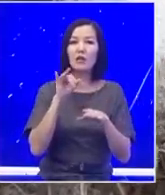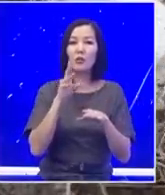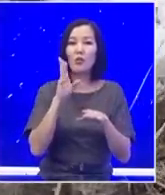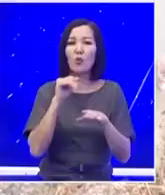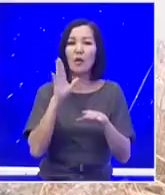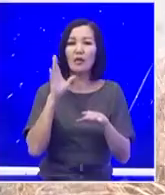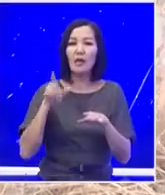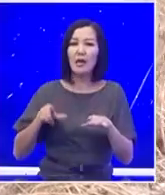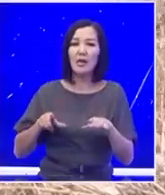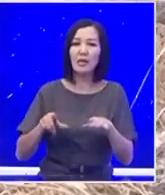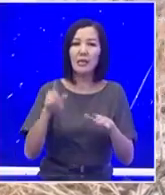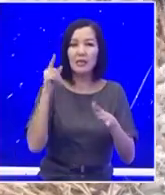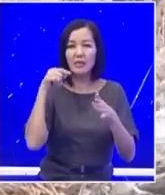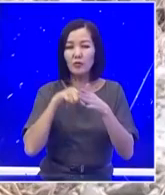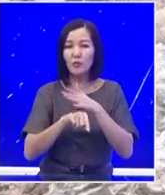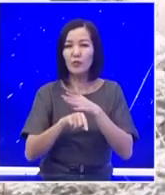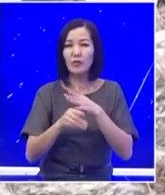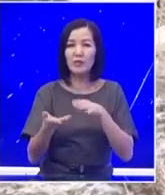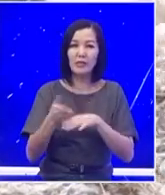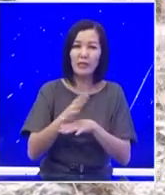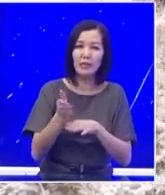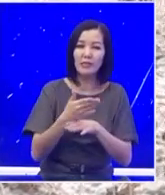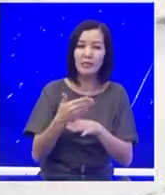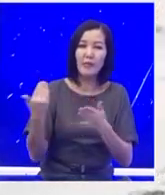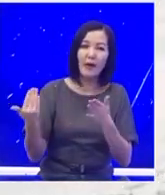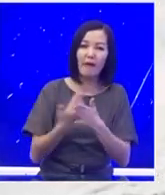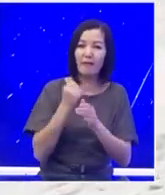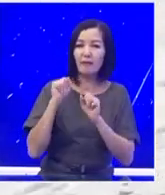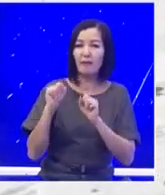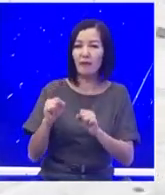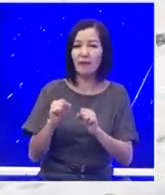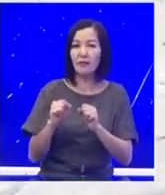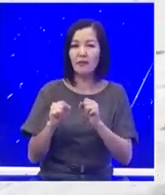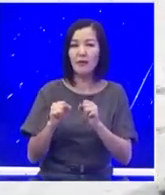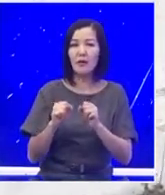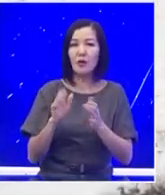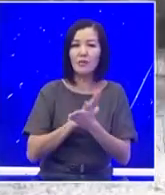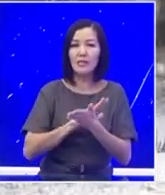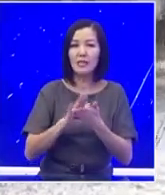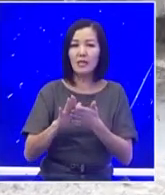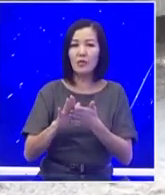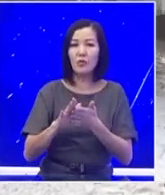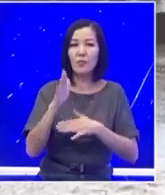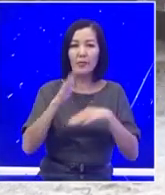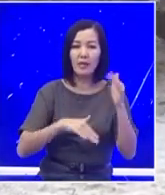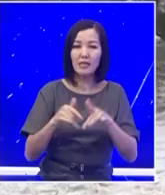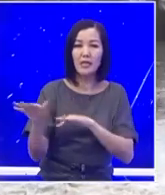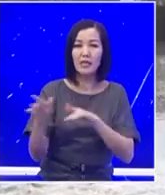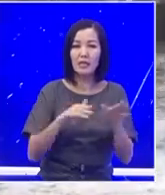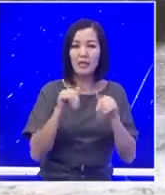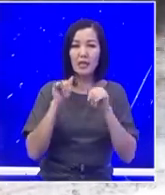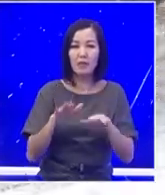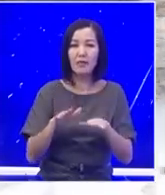магистральдық каналының түбін тереңдетіп және жағалауын қайдатылды. Сонда қоқыс пен қардан тазарту бойынша практикалық шаралар